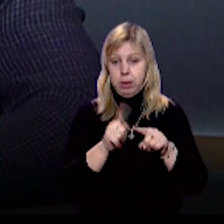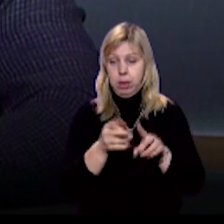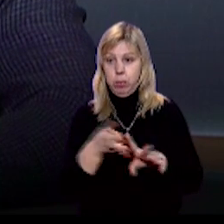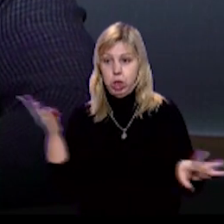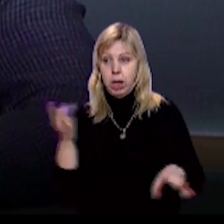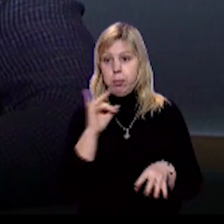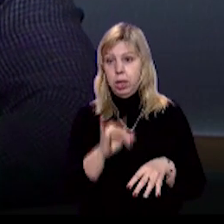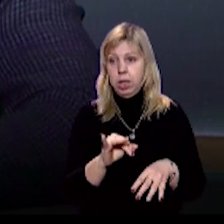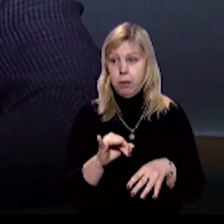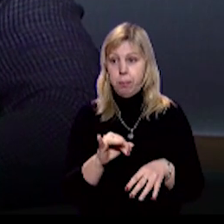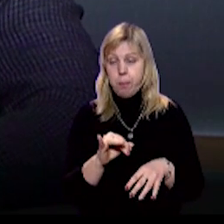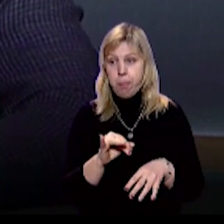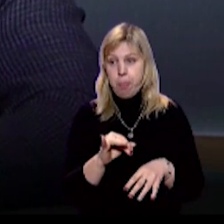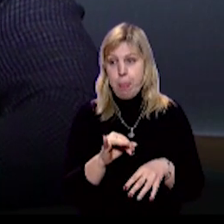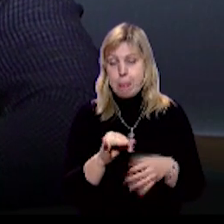чергами. І